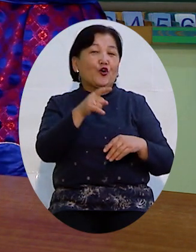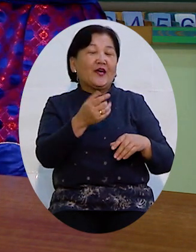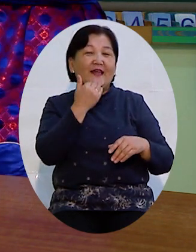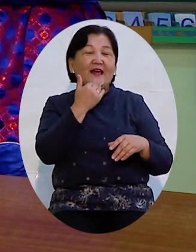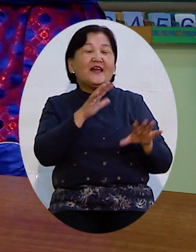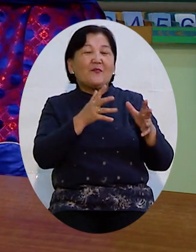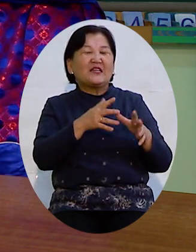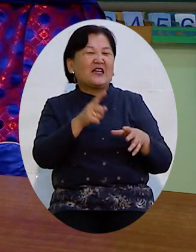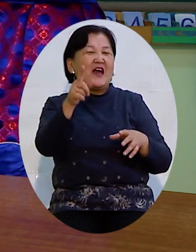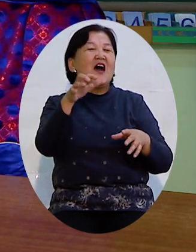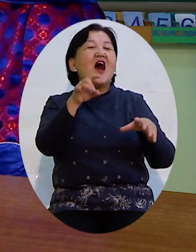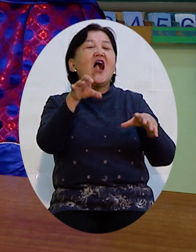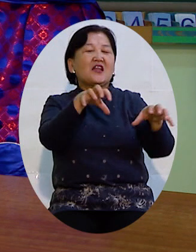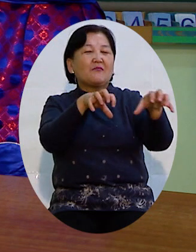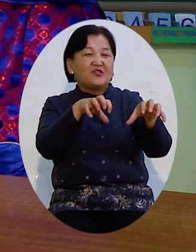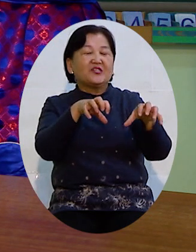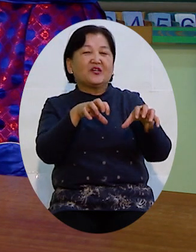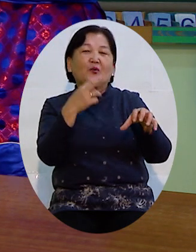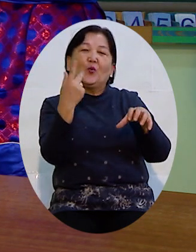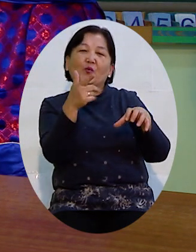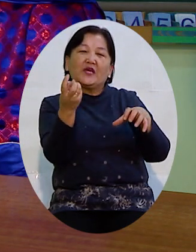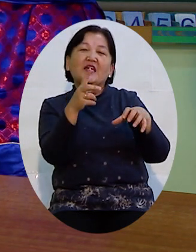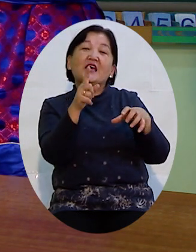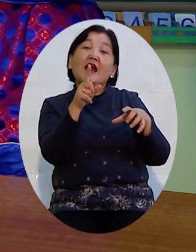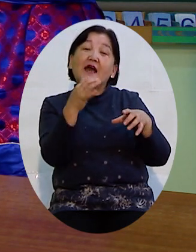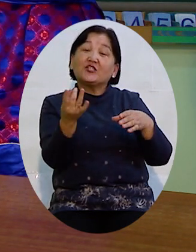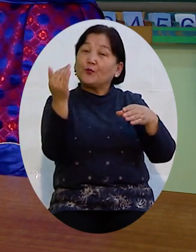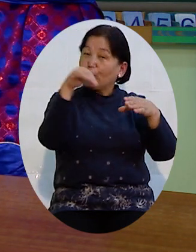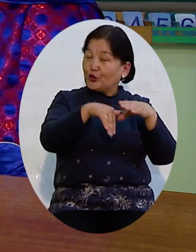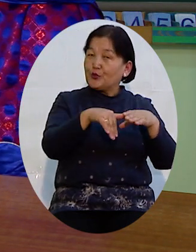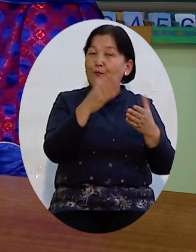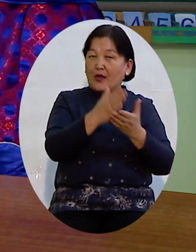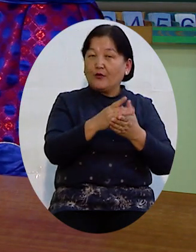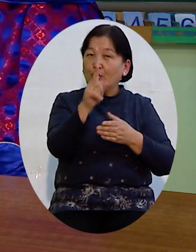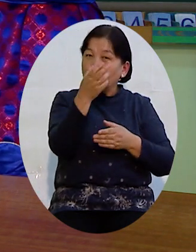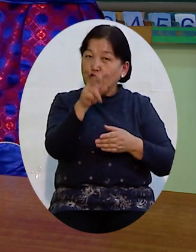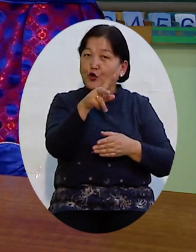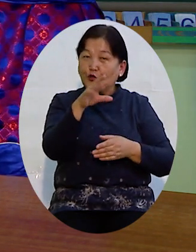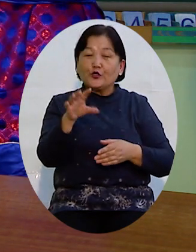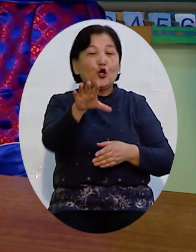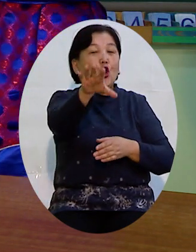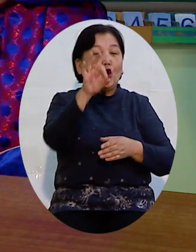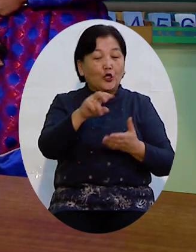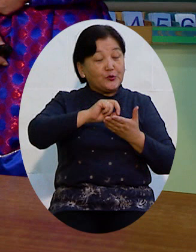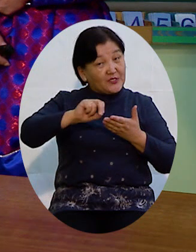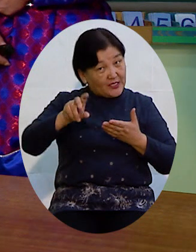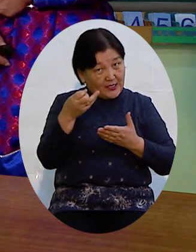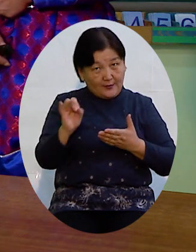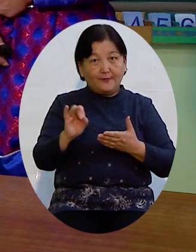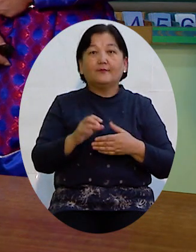тэднийг харамч муугийн үлгэр үгийн гачир болгодог вэ? Зохиолоос олж үчээрэй.